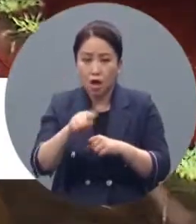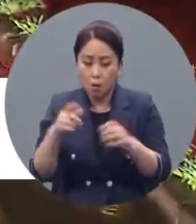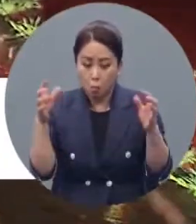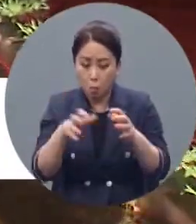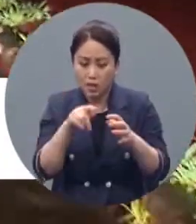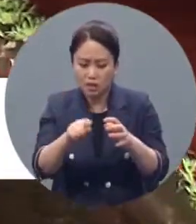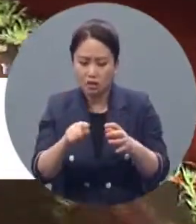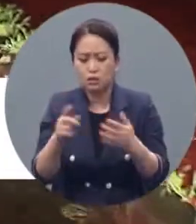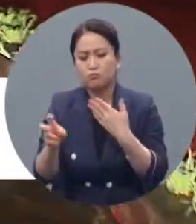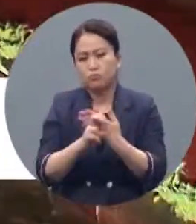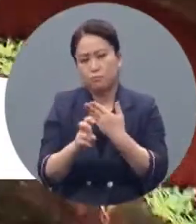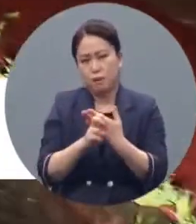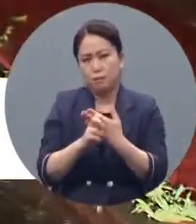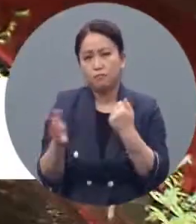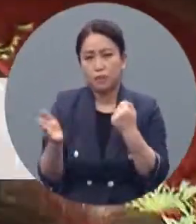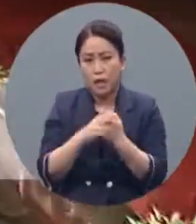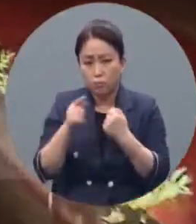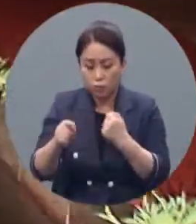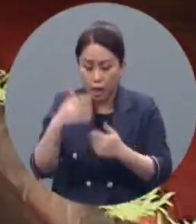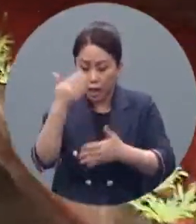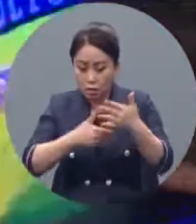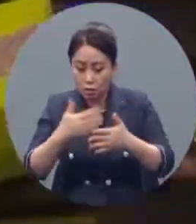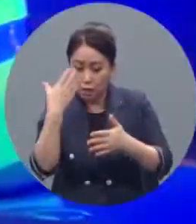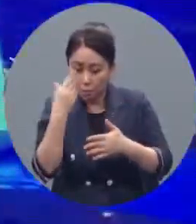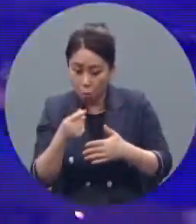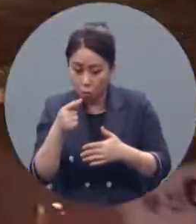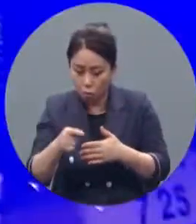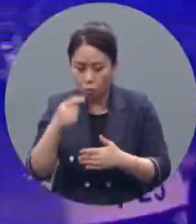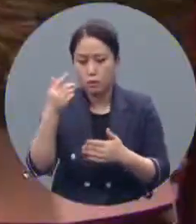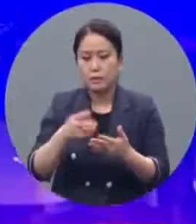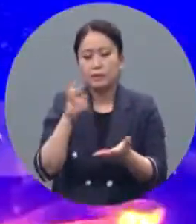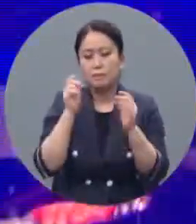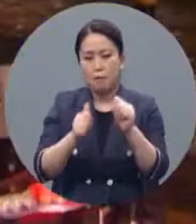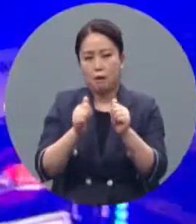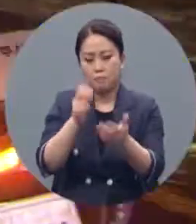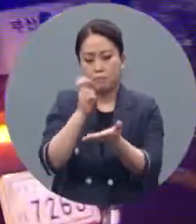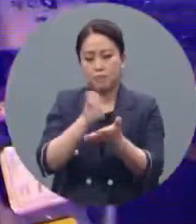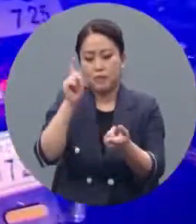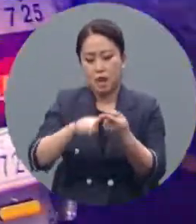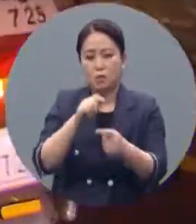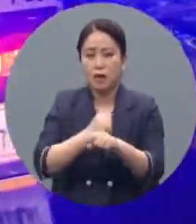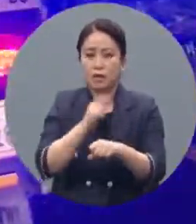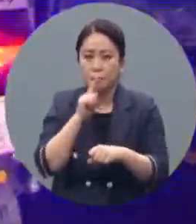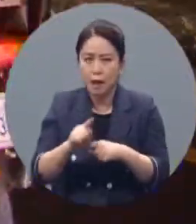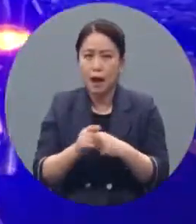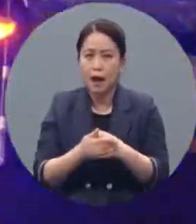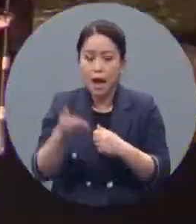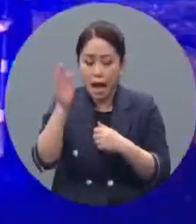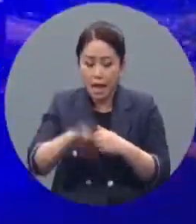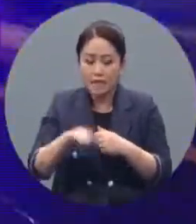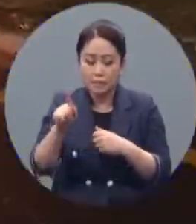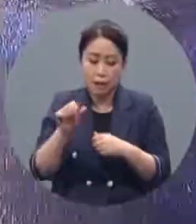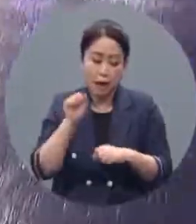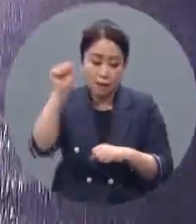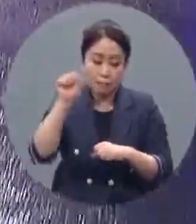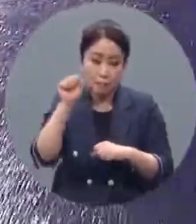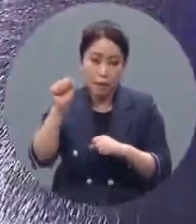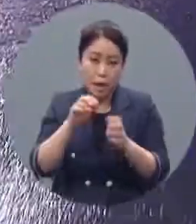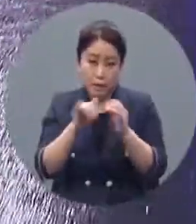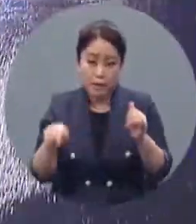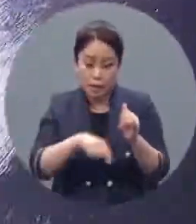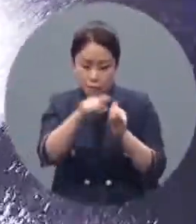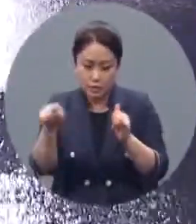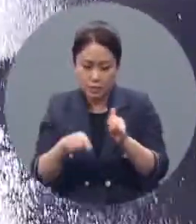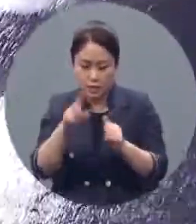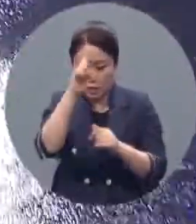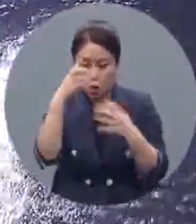처리할 방침이라고 밝혔습니다. 그럼에도 자영업자 비대위는 정부가 협상 테이블에 앉을 때까지 전국을